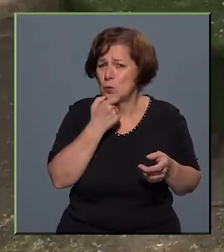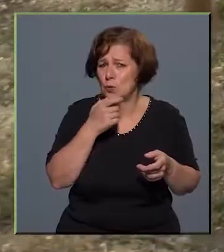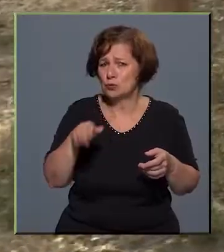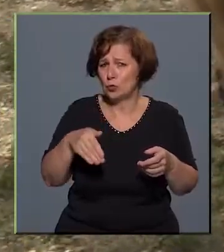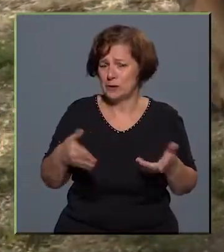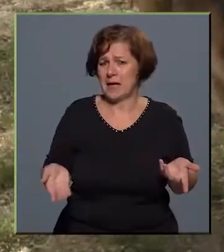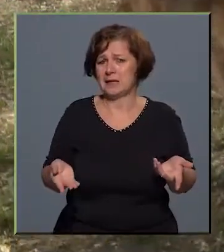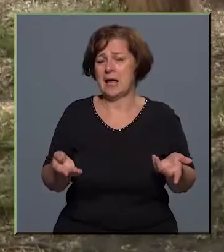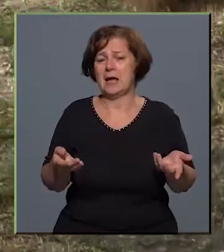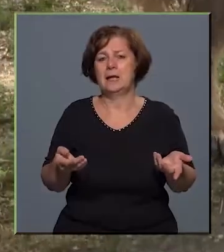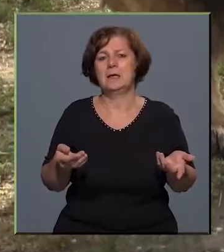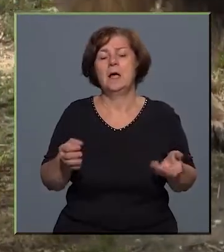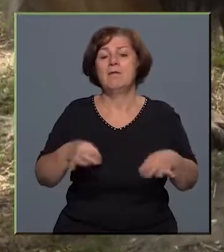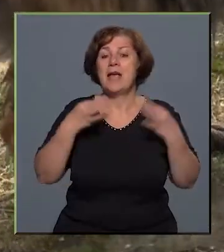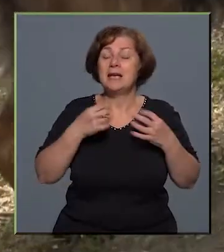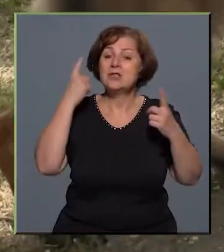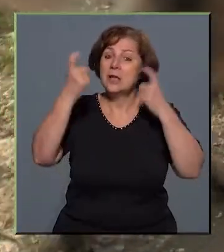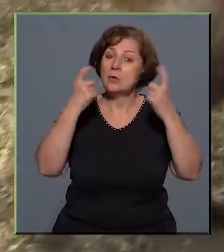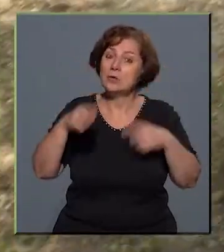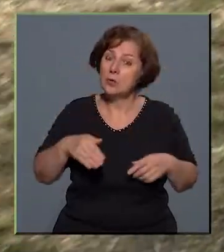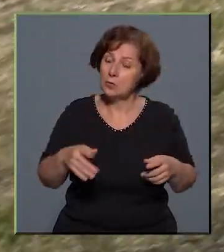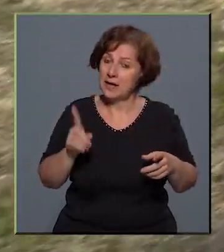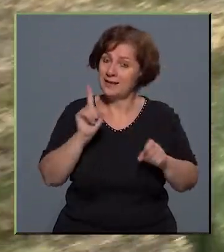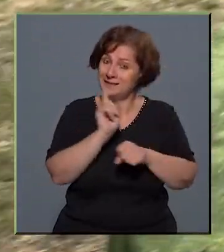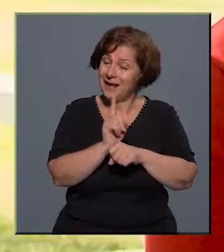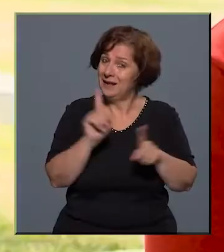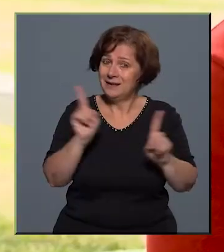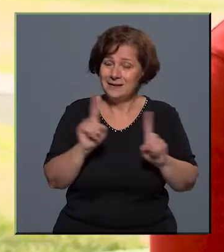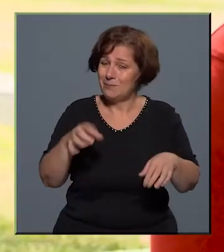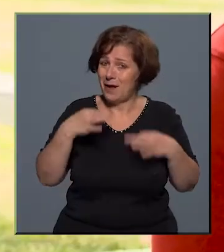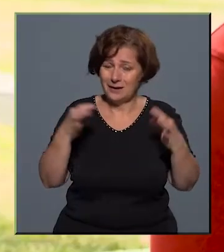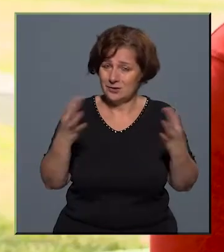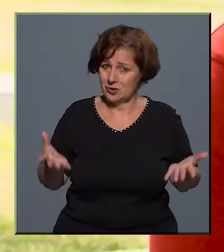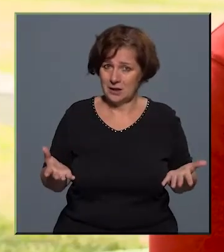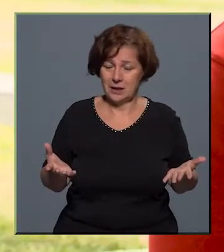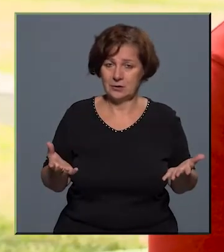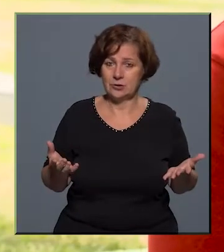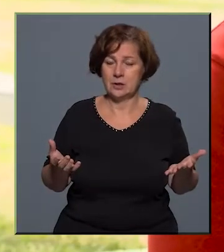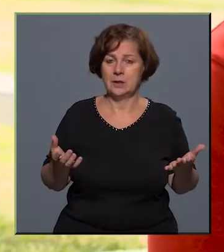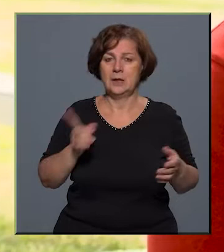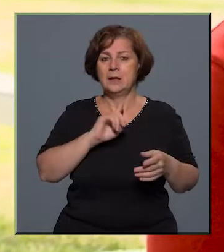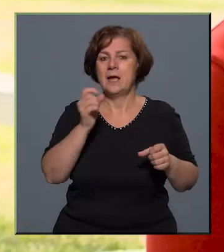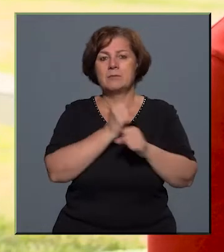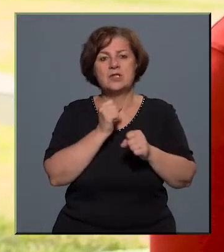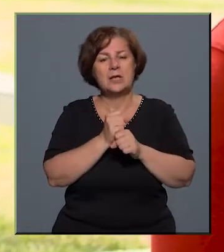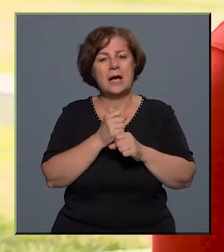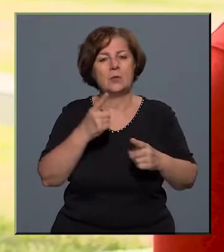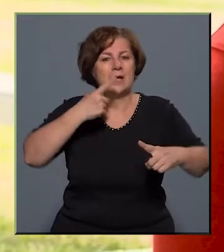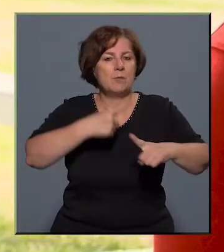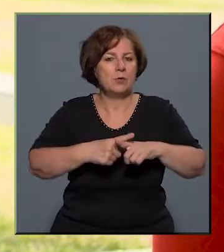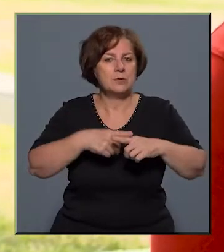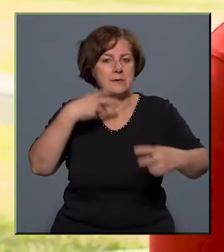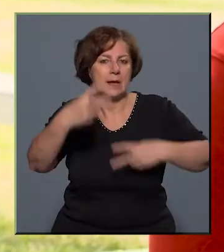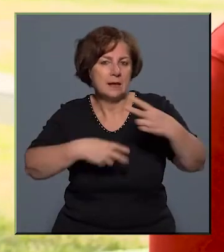idős kutyáknál, vagy hogyha egészségesnek véljük a kutyánkat, de egyébként nem egészséges, és nem csinálunk